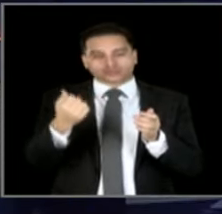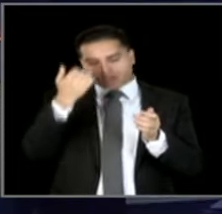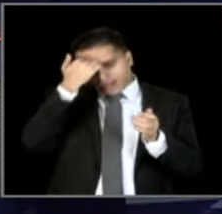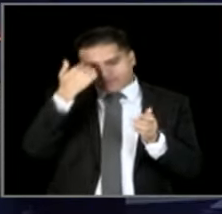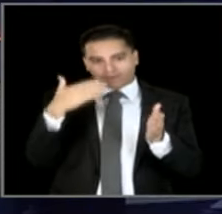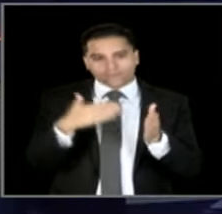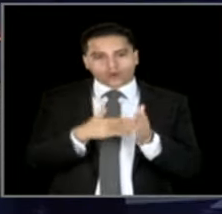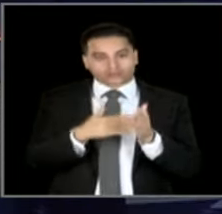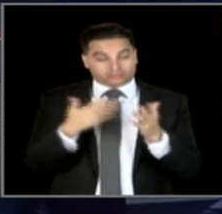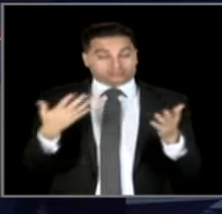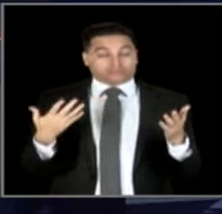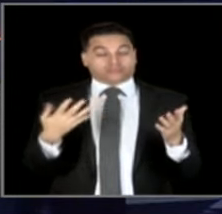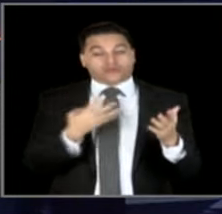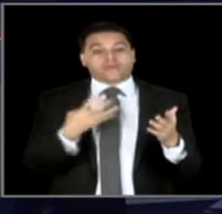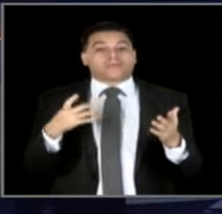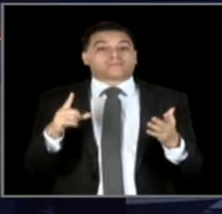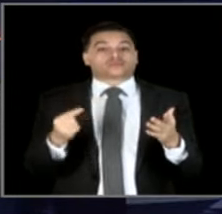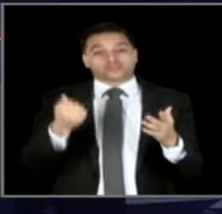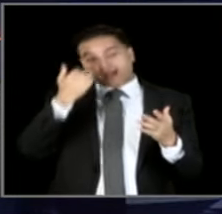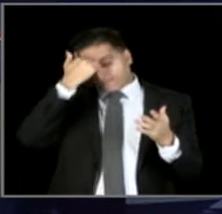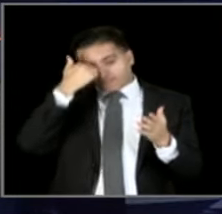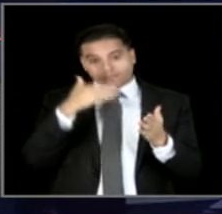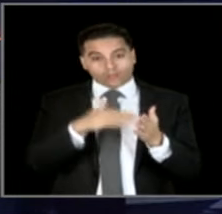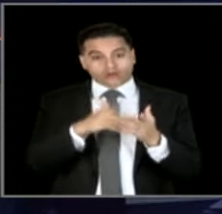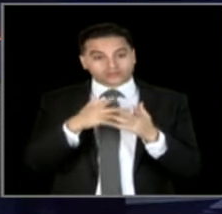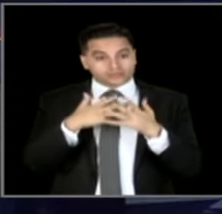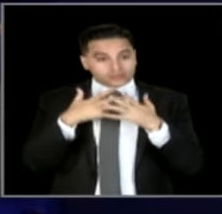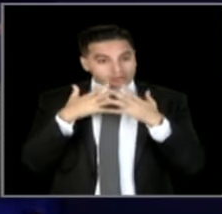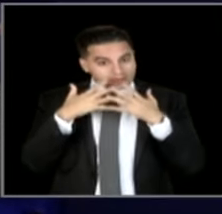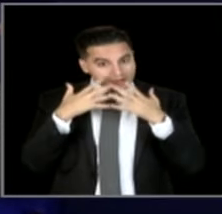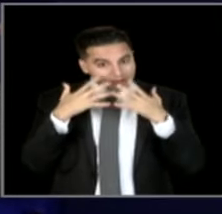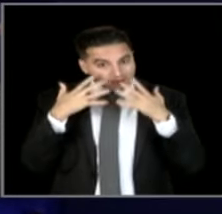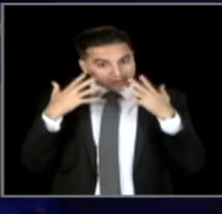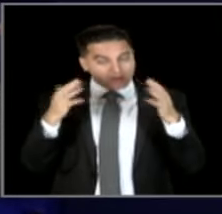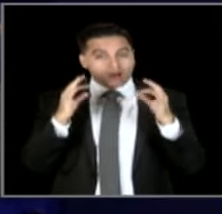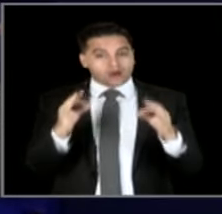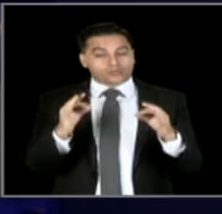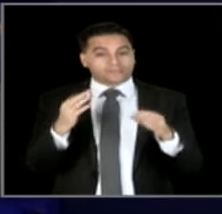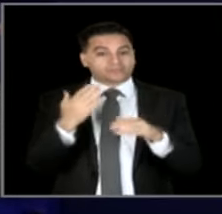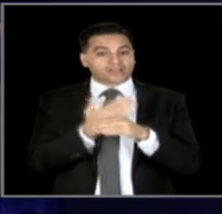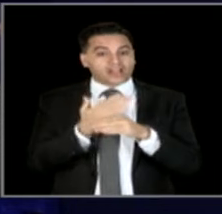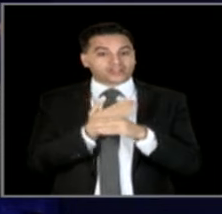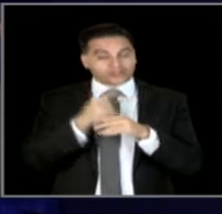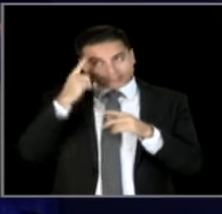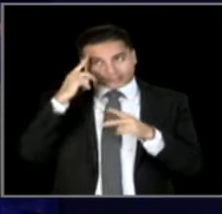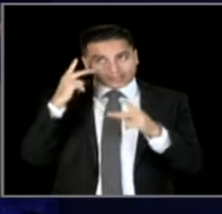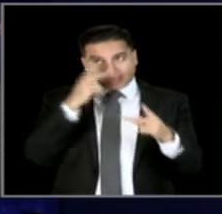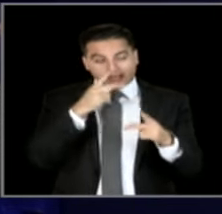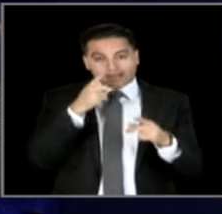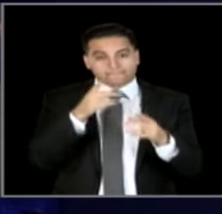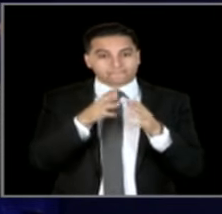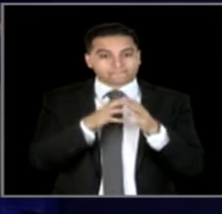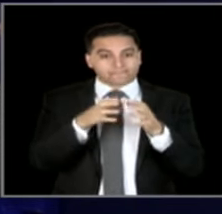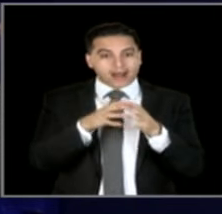415,000 موظف. عارف يعني ايه 415,000 موظف؟ يعني حاجة كبيرة قوي كمان. لا، عشان تتخيلي